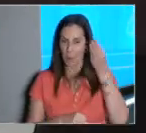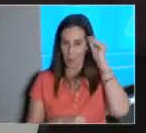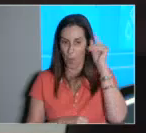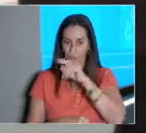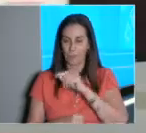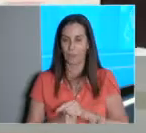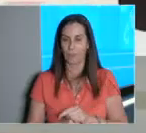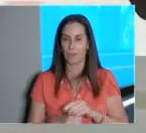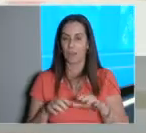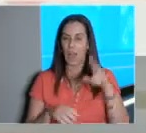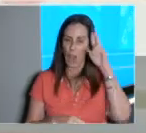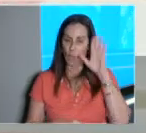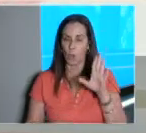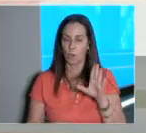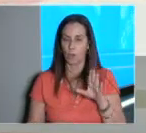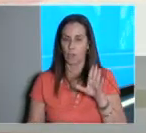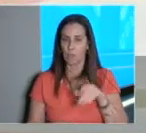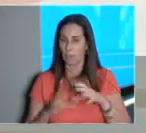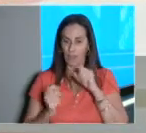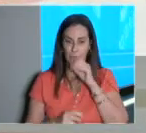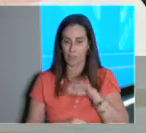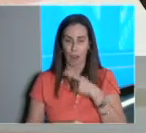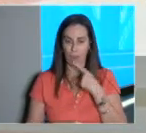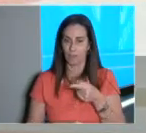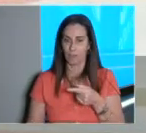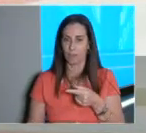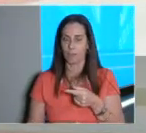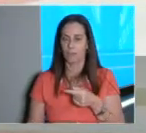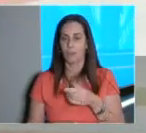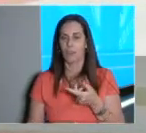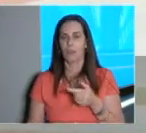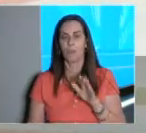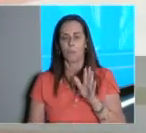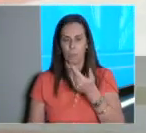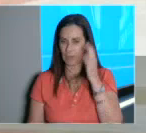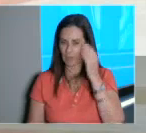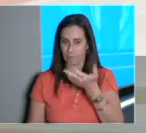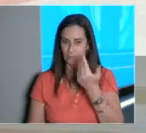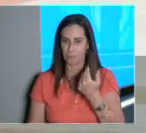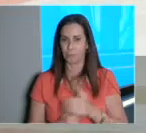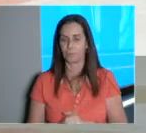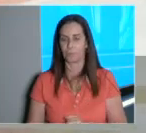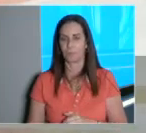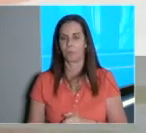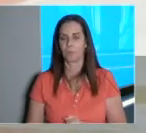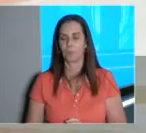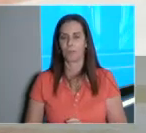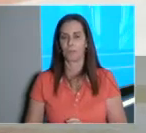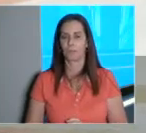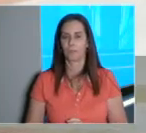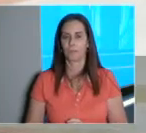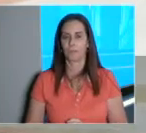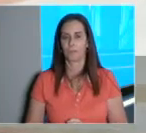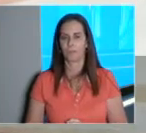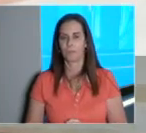נכון? כן. מצביע ליכוד, אנחנו אמרנו... או שגם פה בכפר סבא, אגב, צריך לומר, גם פה בכפר סבא... לא, אז איפה מצביע מרץ? בואי גבירתי, אנחנו מחכים לך בשידור חי בערוץ הכנסת. לדבר